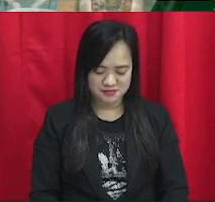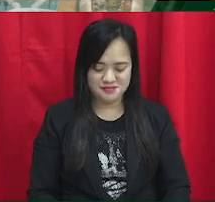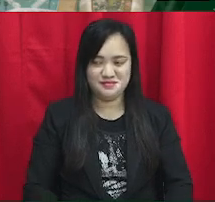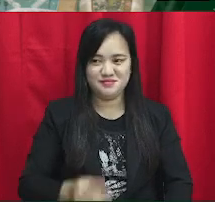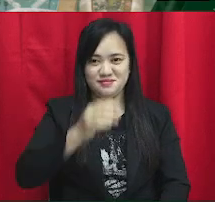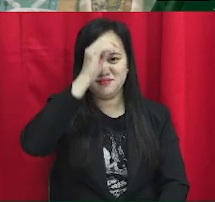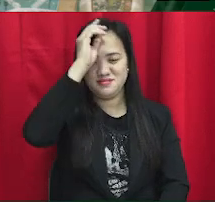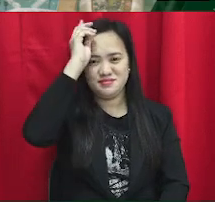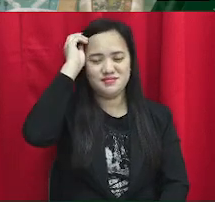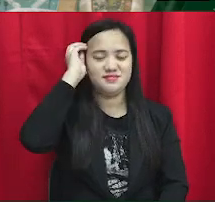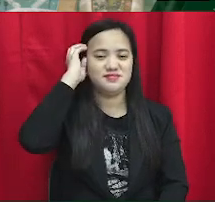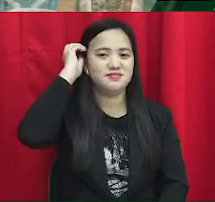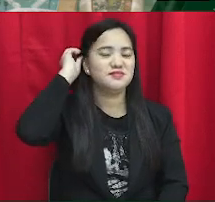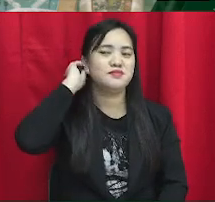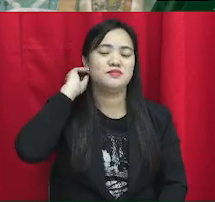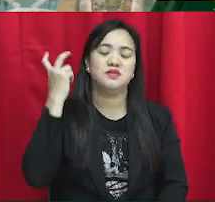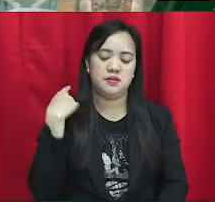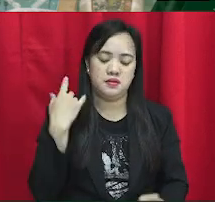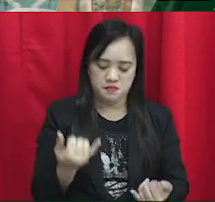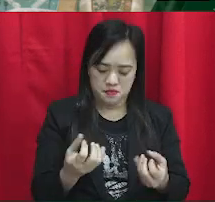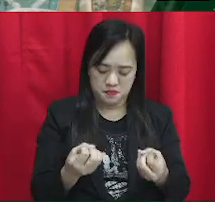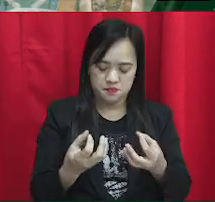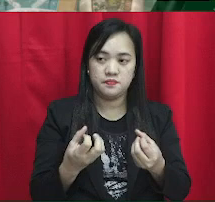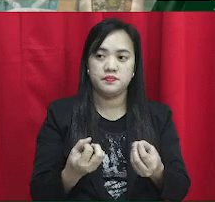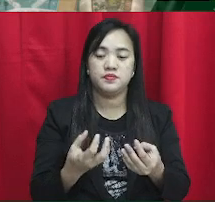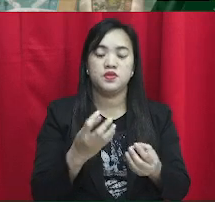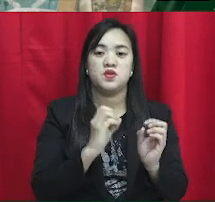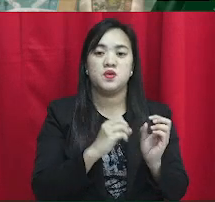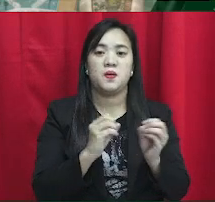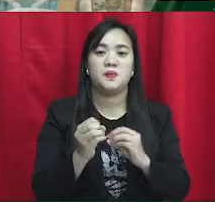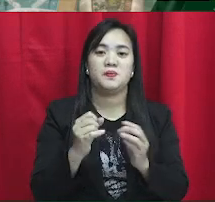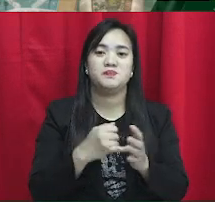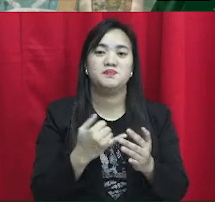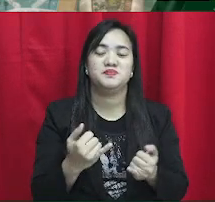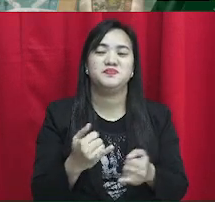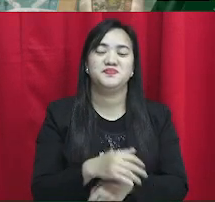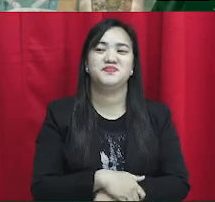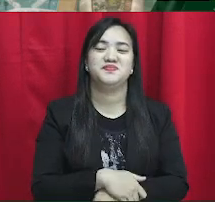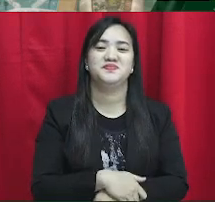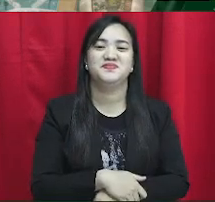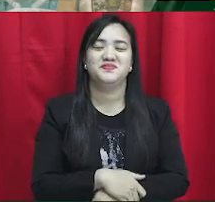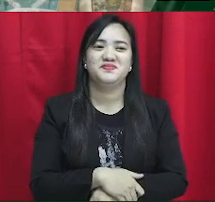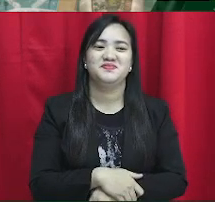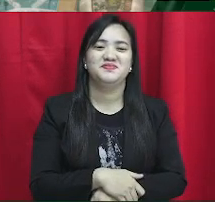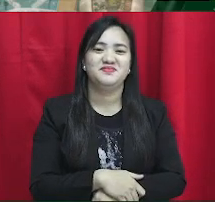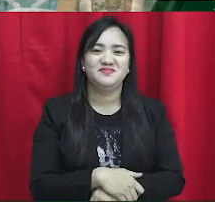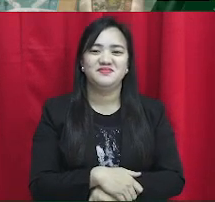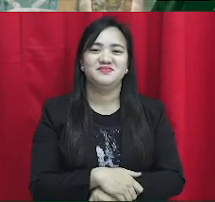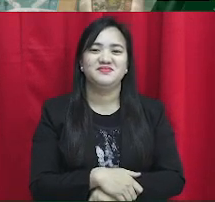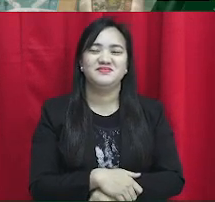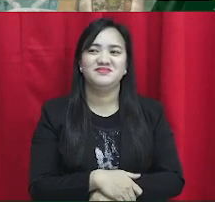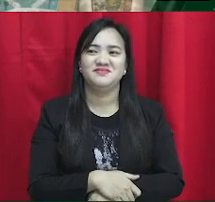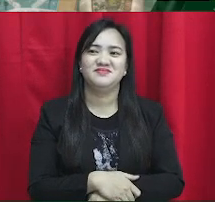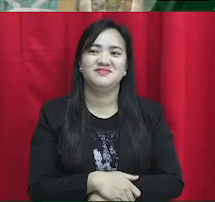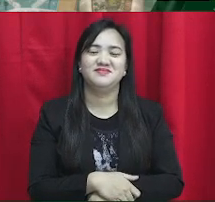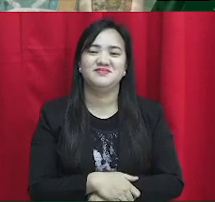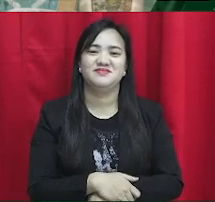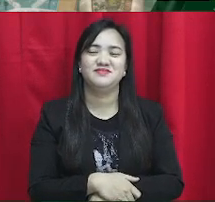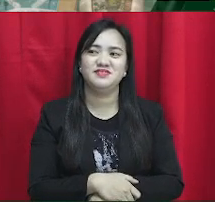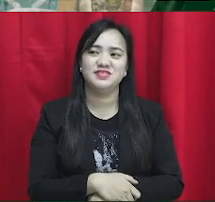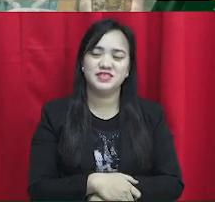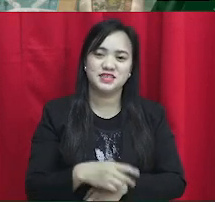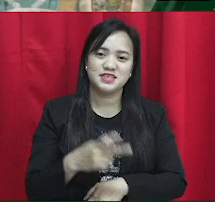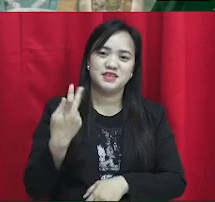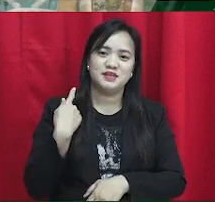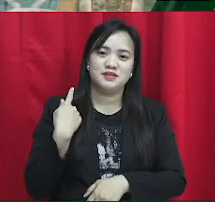ko, ay, ang daming orders, ganyan. Kinat na namin, pero ang dami, hindi pala kaya ng powers namin. Yeah. Oo, kaya pala yung kapitbahay natin na gumagawa